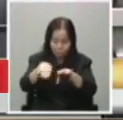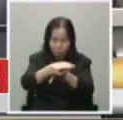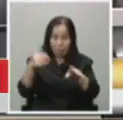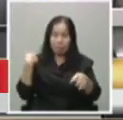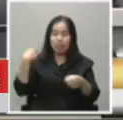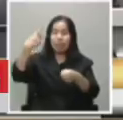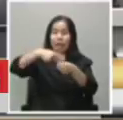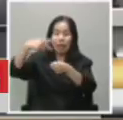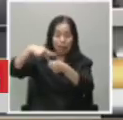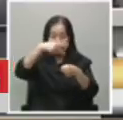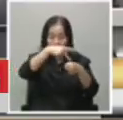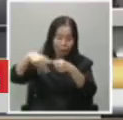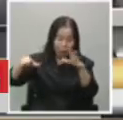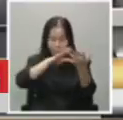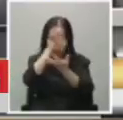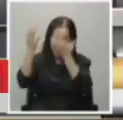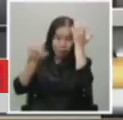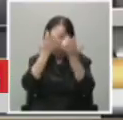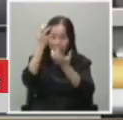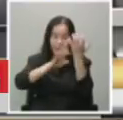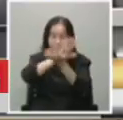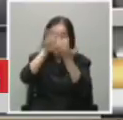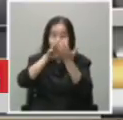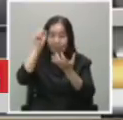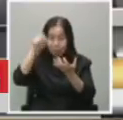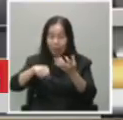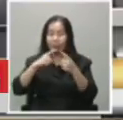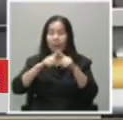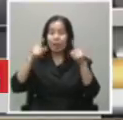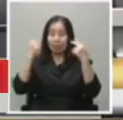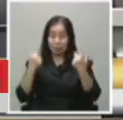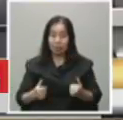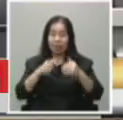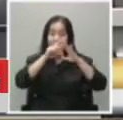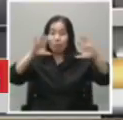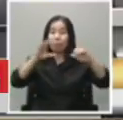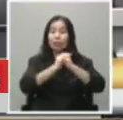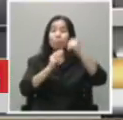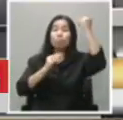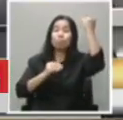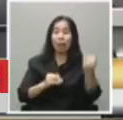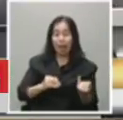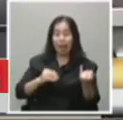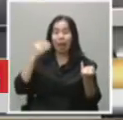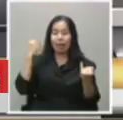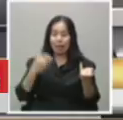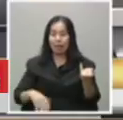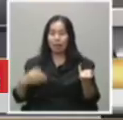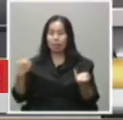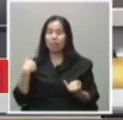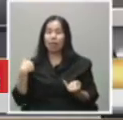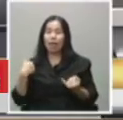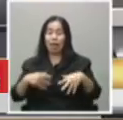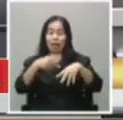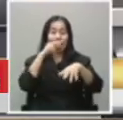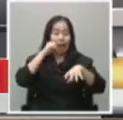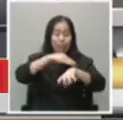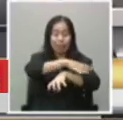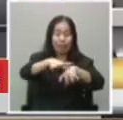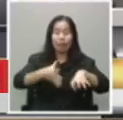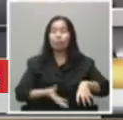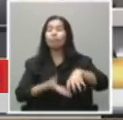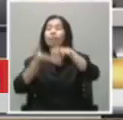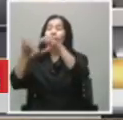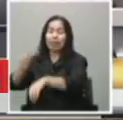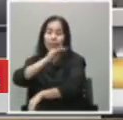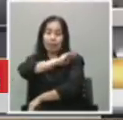าติมีโน่นนี่นั่นปรากฏว่ารัฐบาลจีนแพ้ครับแล้วก็ปล่อยให้หมู่เกาะดังกล่าวนั้นให้กับฟิลิปปินส์